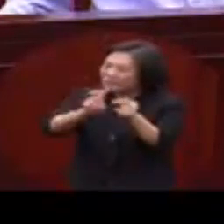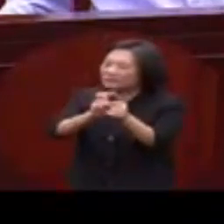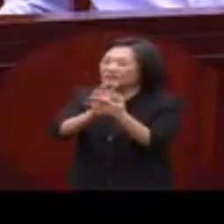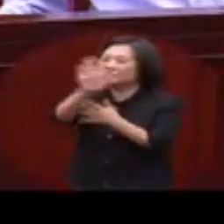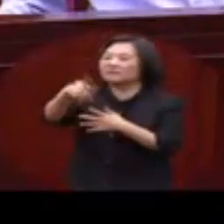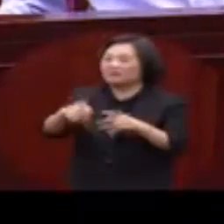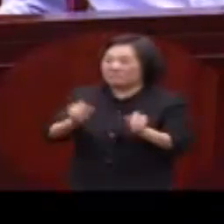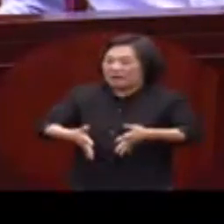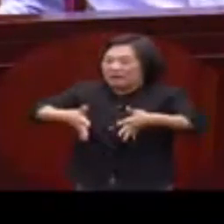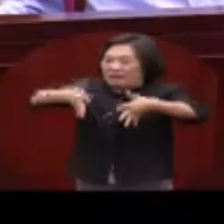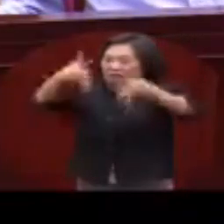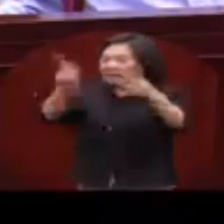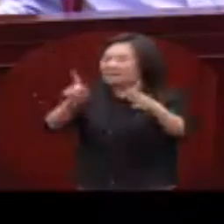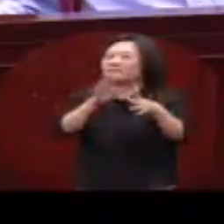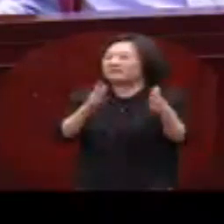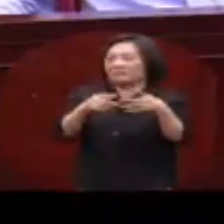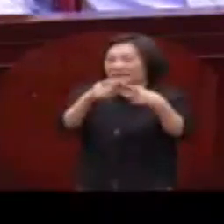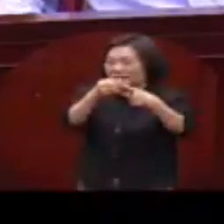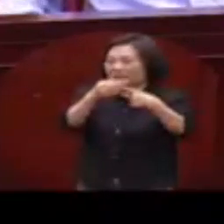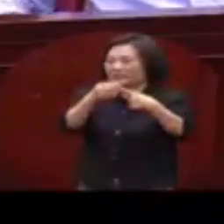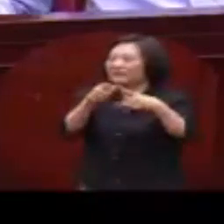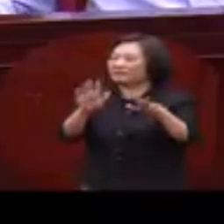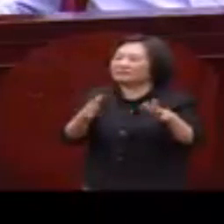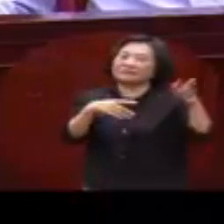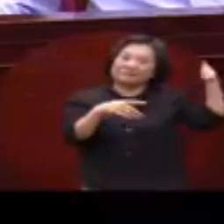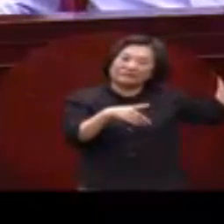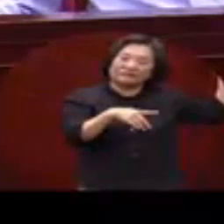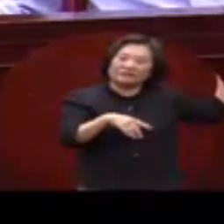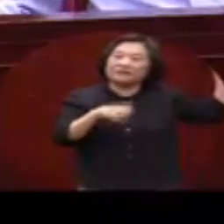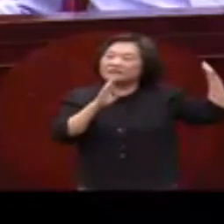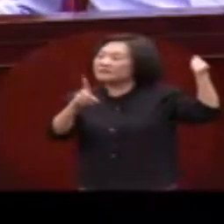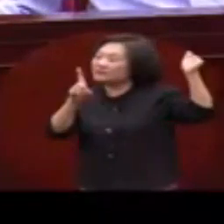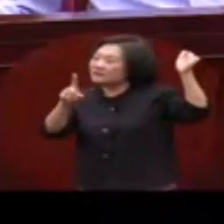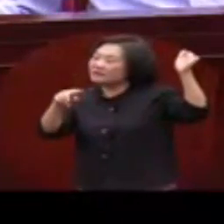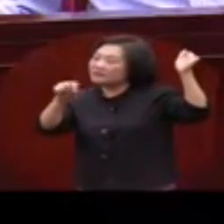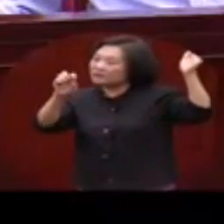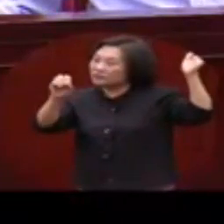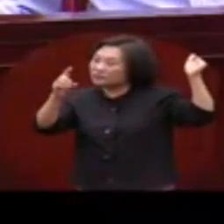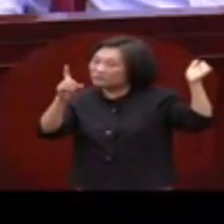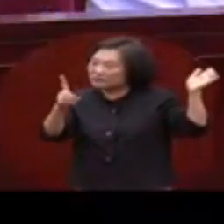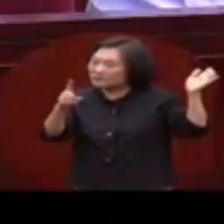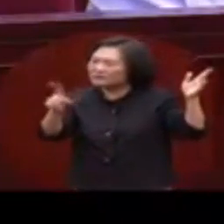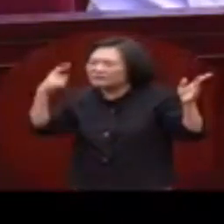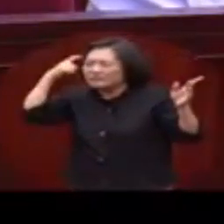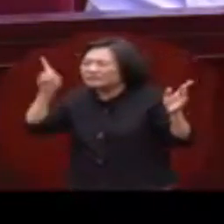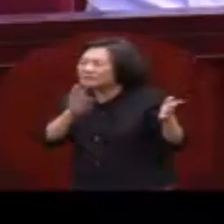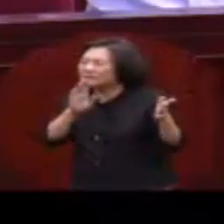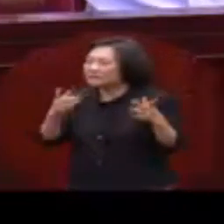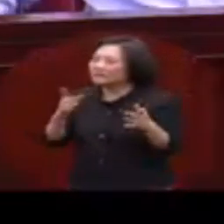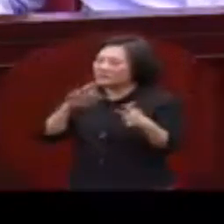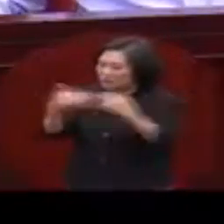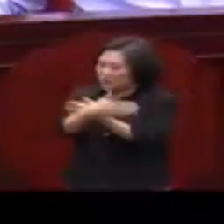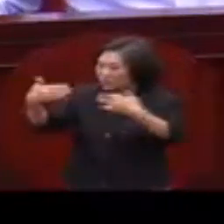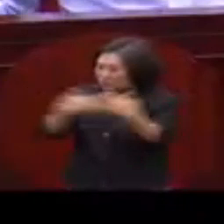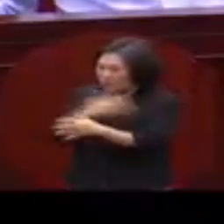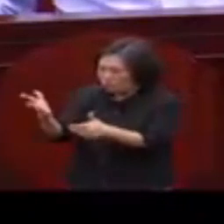的建设是什么？就是这两个 TOD 跟 EOD。TOD 就是那个 T 是 Transit， 就是以交通为